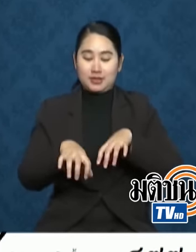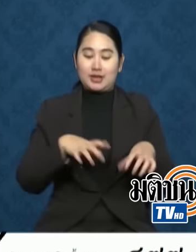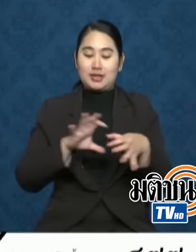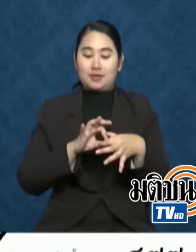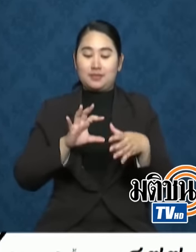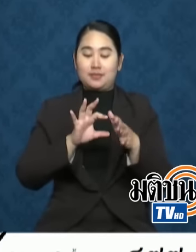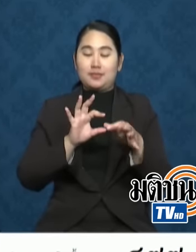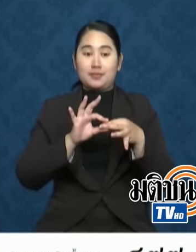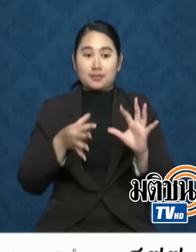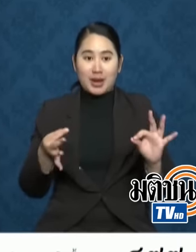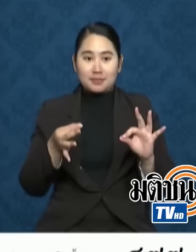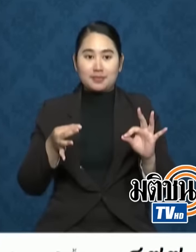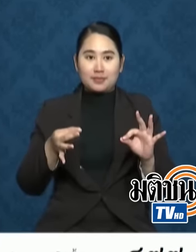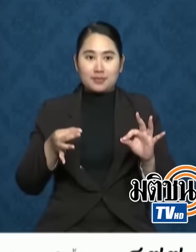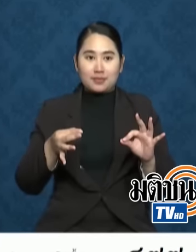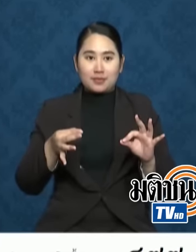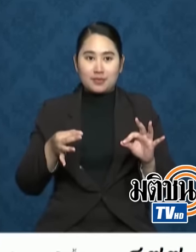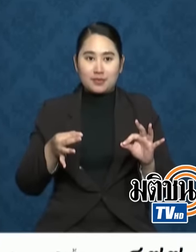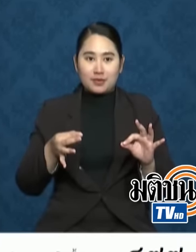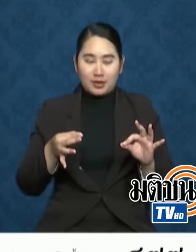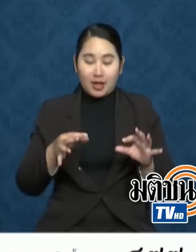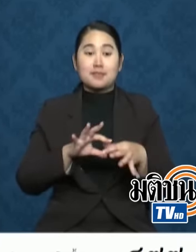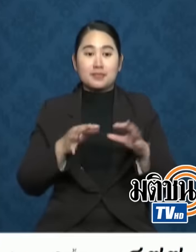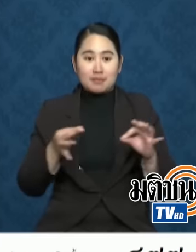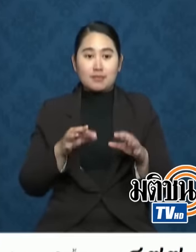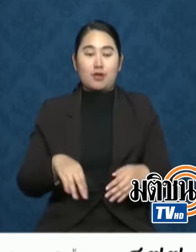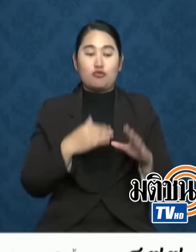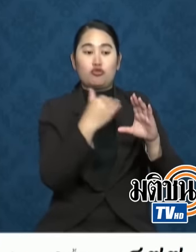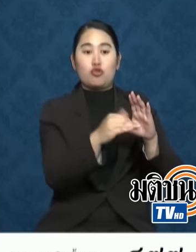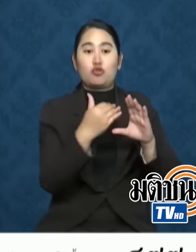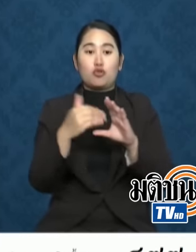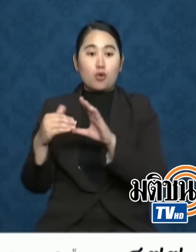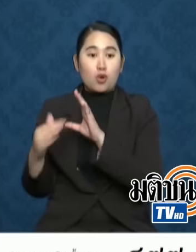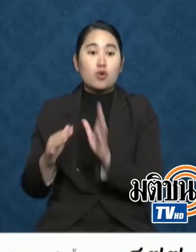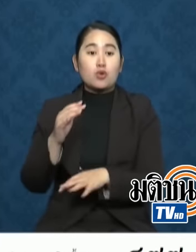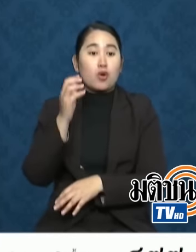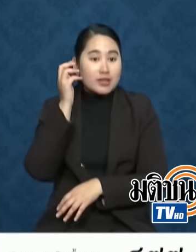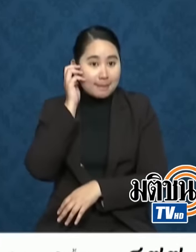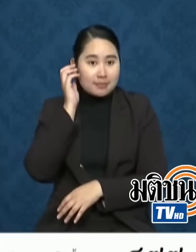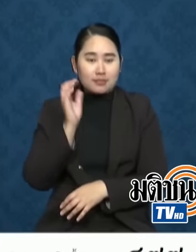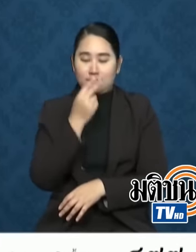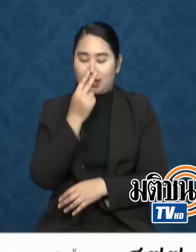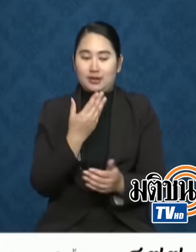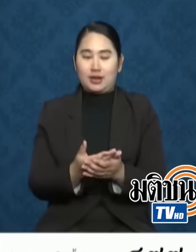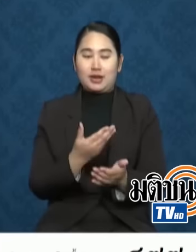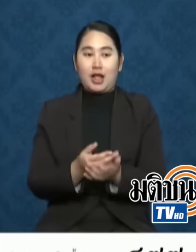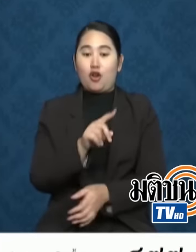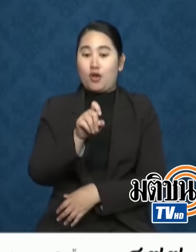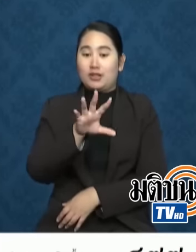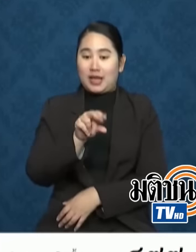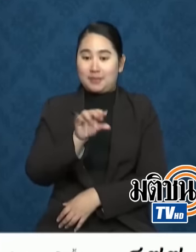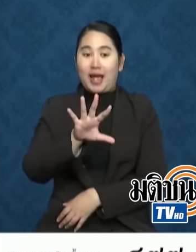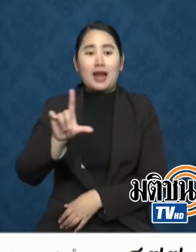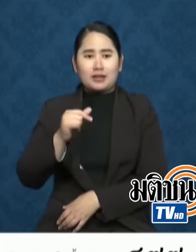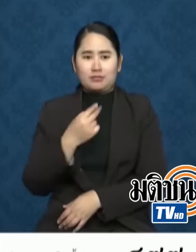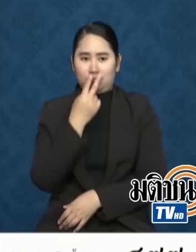ความแล้วก็ส่งไปให้เซลล์บอร์ดแคสต์เซ็นเตอร์เพื่อส่งไปให้กับมือถือของพวกเราทีนี้เราเห็นของเอนทิตี้135ล้านแต่เรายังไม่เห็นของ